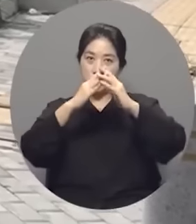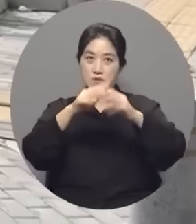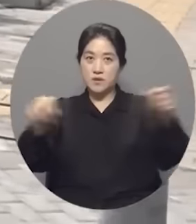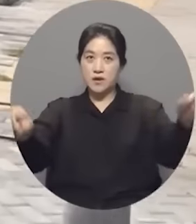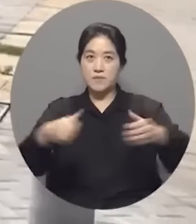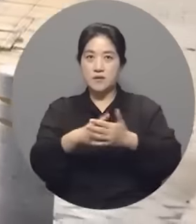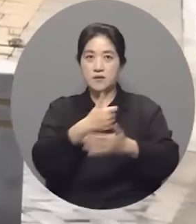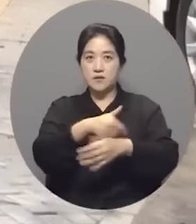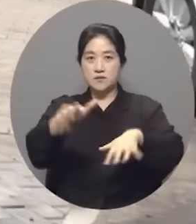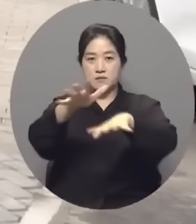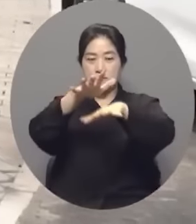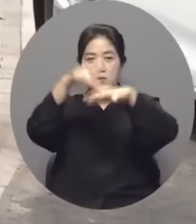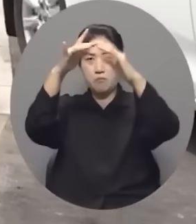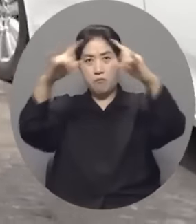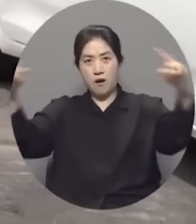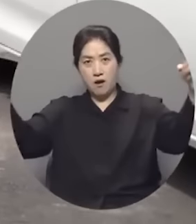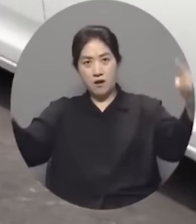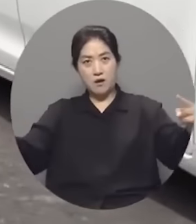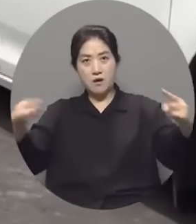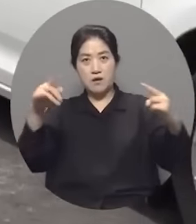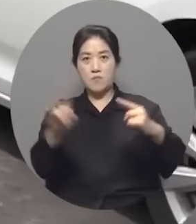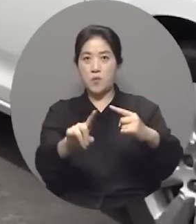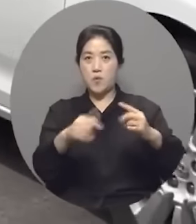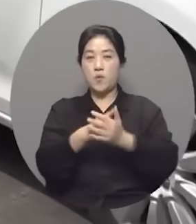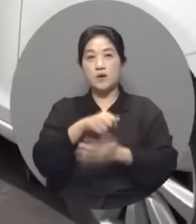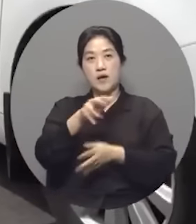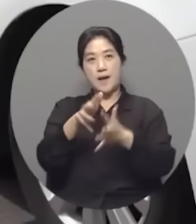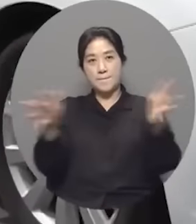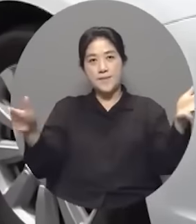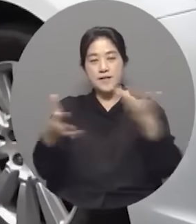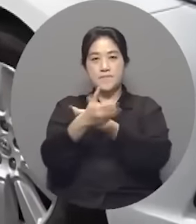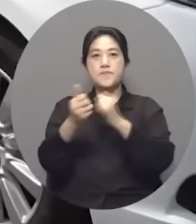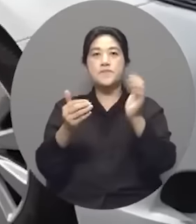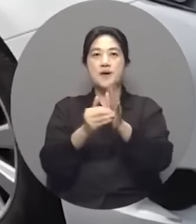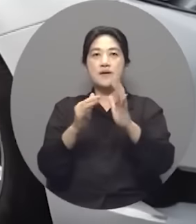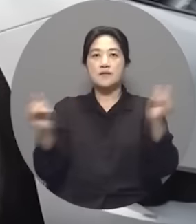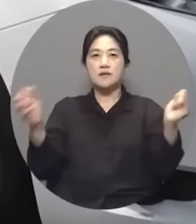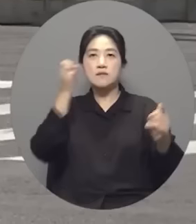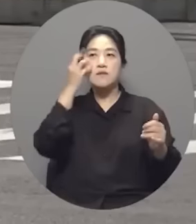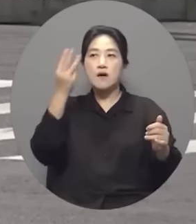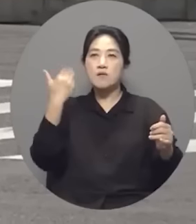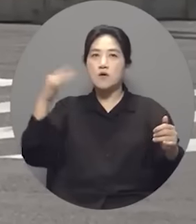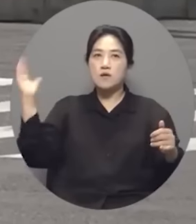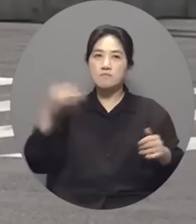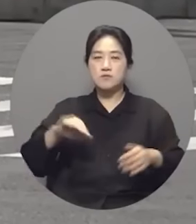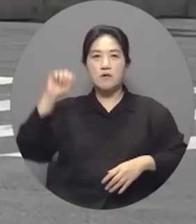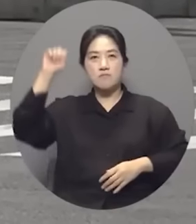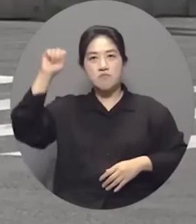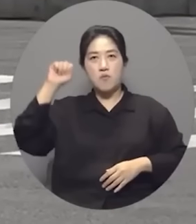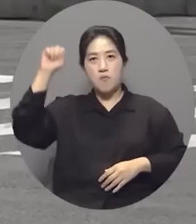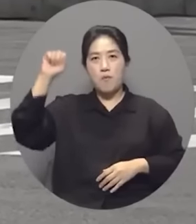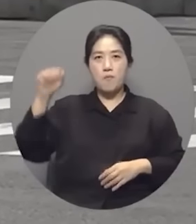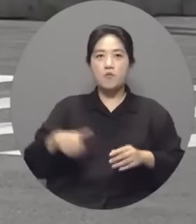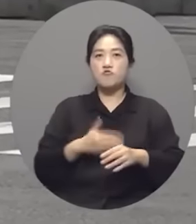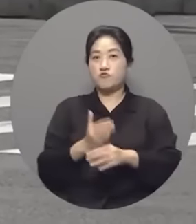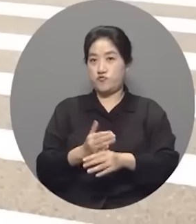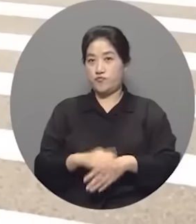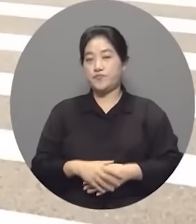대형 천막이 쳐져 있습니다이 아파트를 분양받은 사람들이 3개월 전부터 농성을 하고 있는